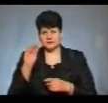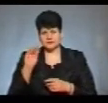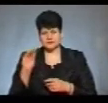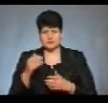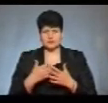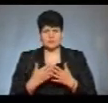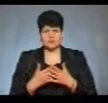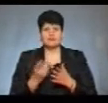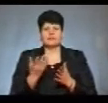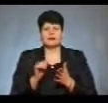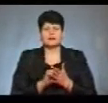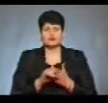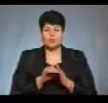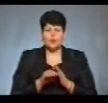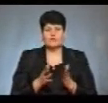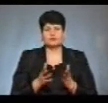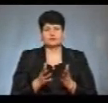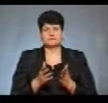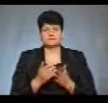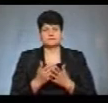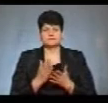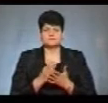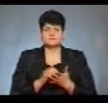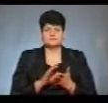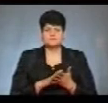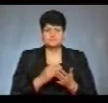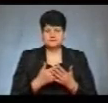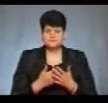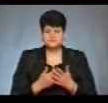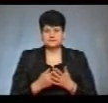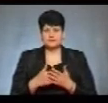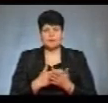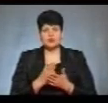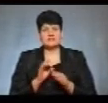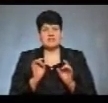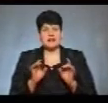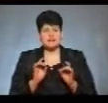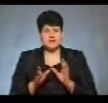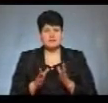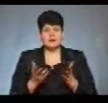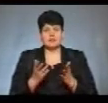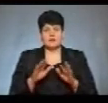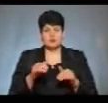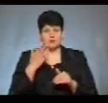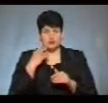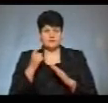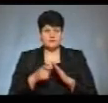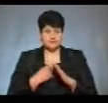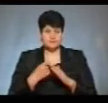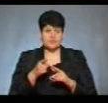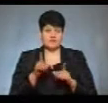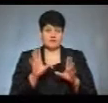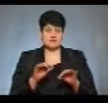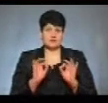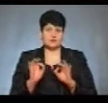чи де воно надруковане, чи воно є в реєстрі, власне, значить, політичної реклами. Але тим не менше, потім, коли довідуєшся, там все